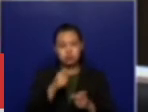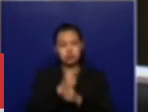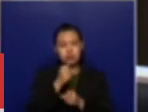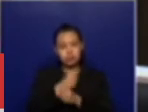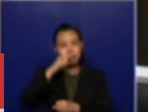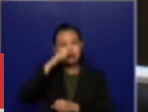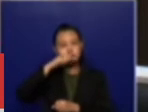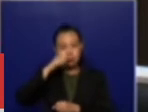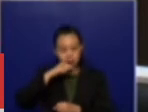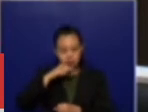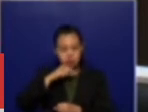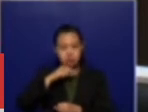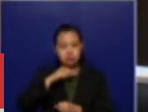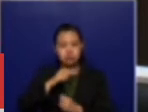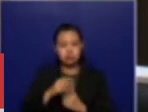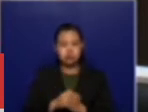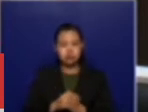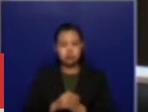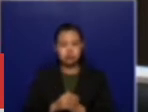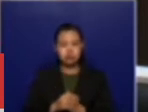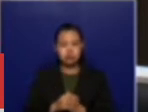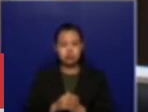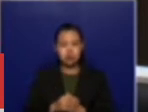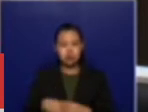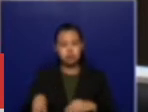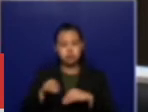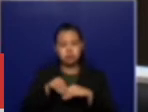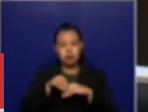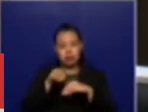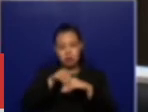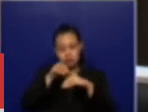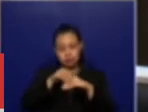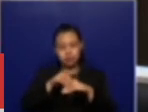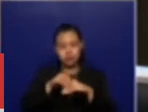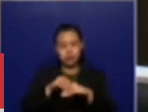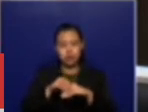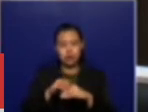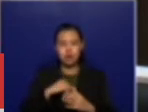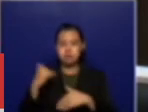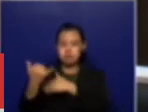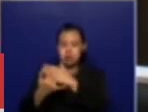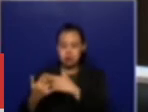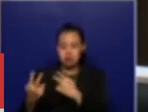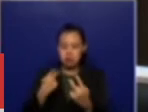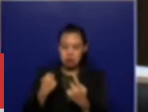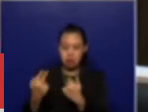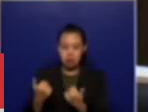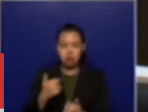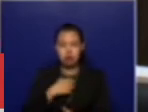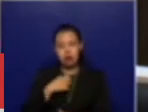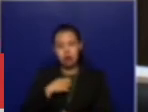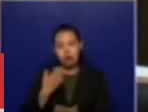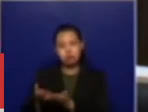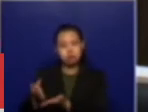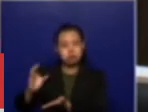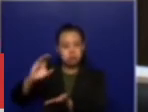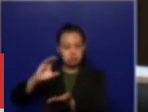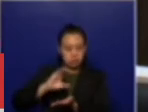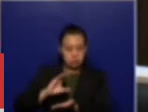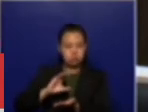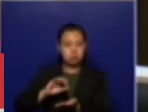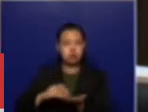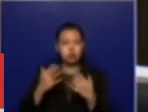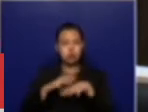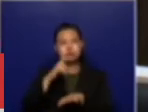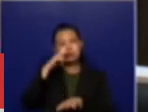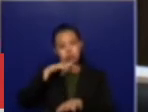ารถนำไปต่อยอดเพื่อความลงเพื่อการลงทุนนะครับความถนัดของประเทศและก็ความต้องการของโลกนะครับสิ่งเหล่